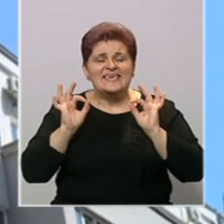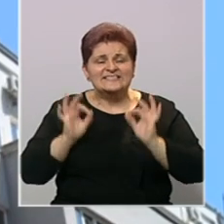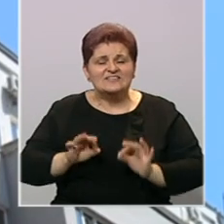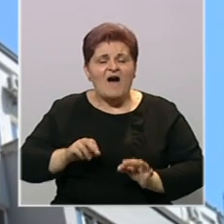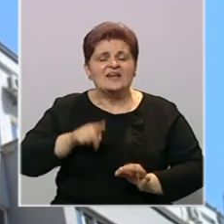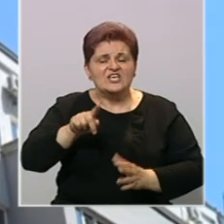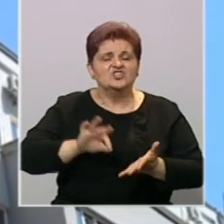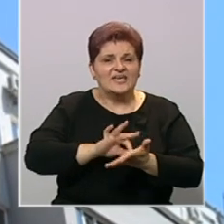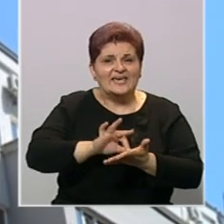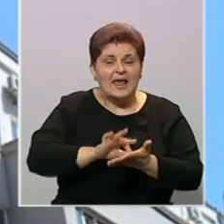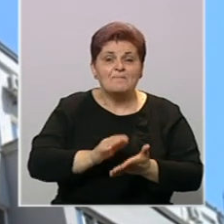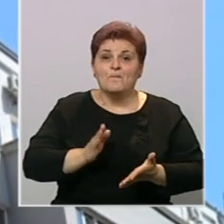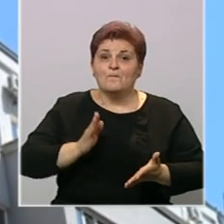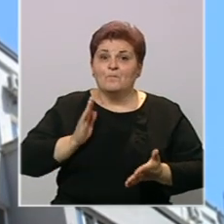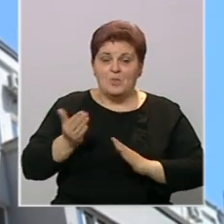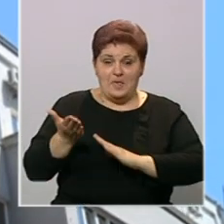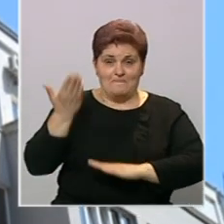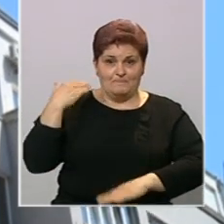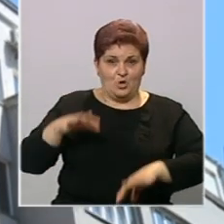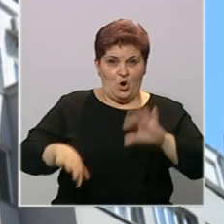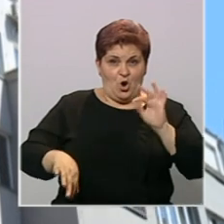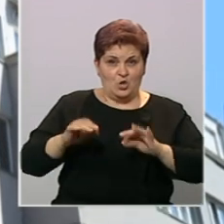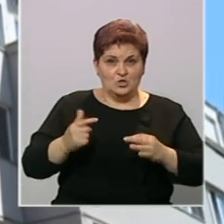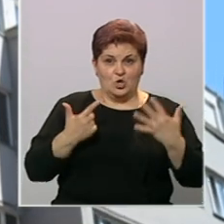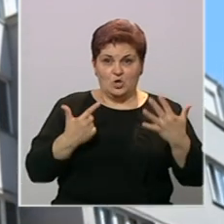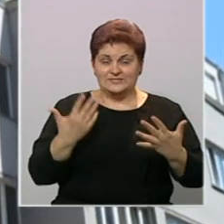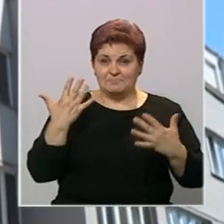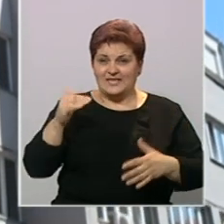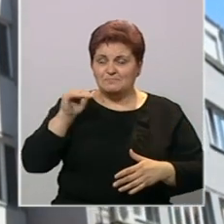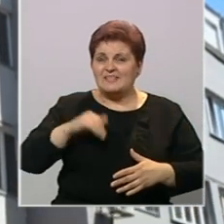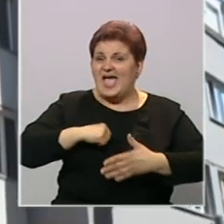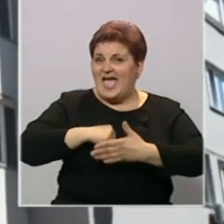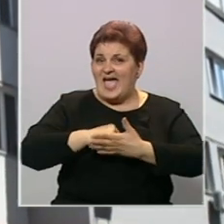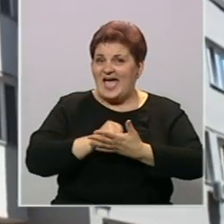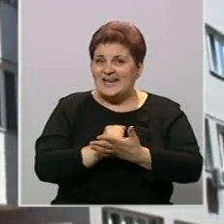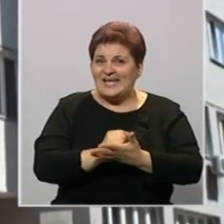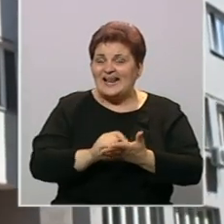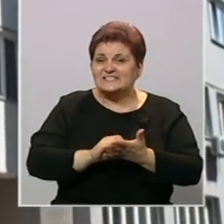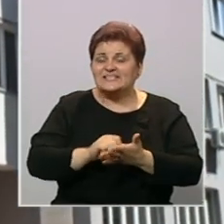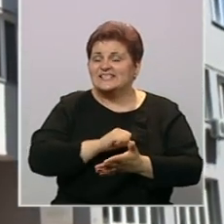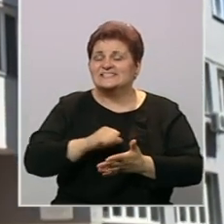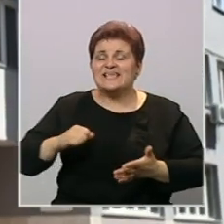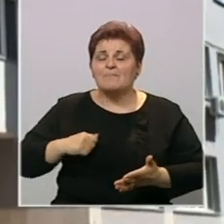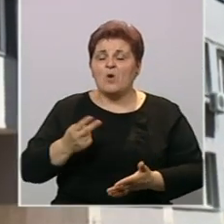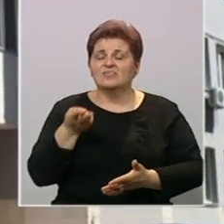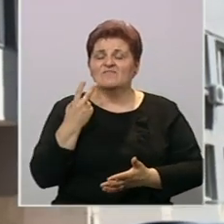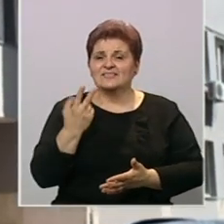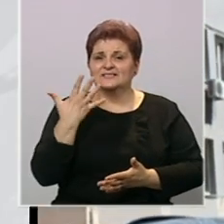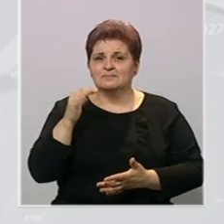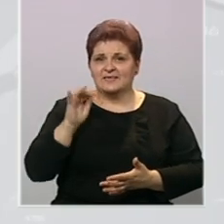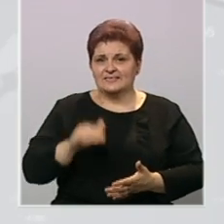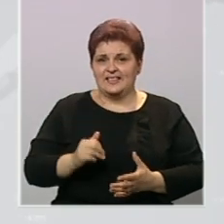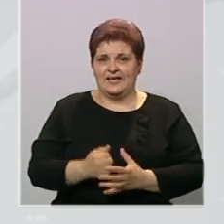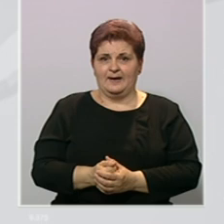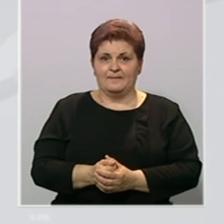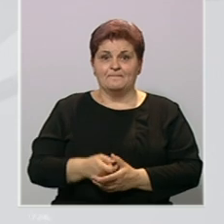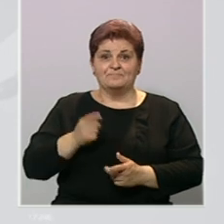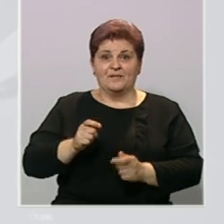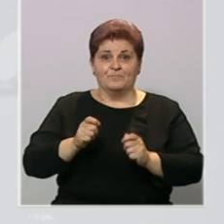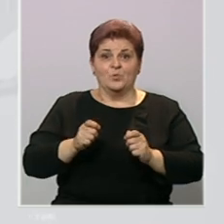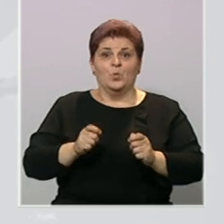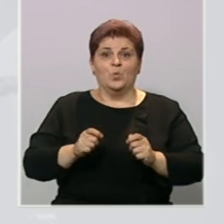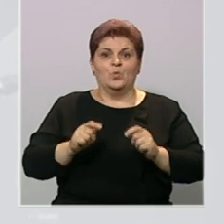na izbore, budući da je na prošlim izborima od 75.000 registrovanih glasalo samo 25.000. Putem